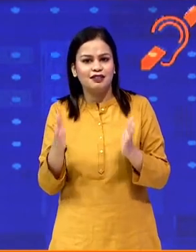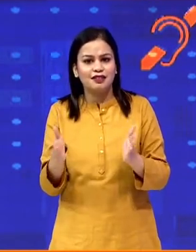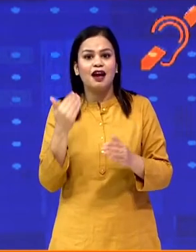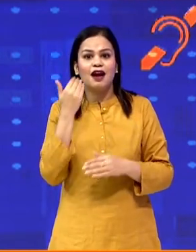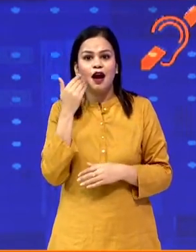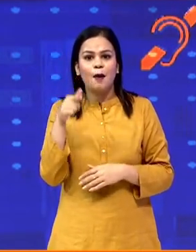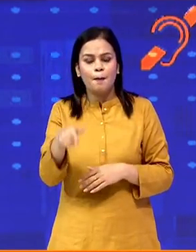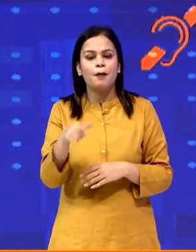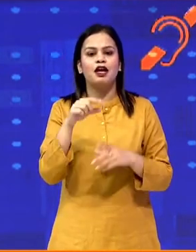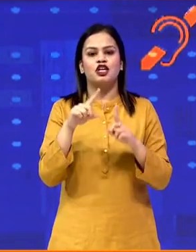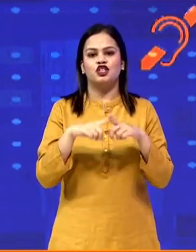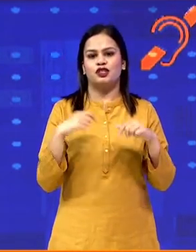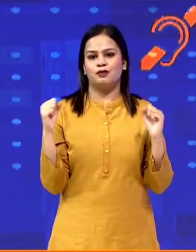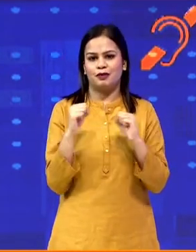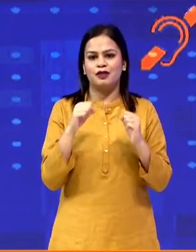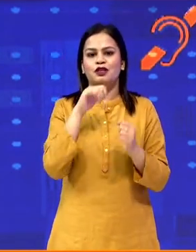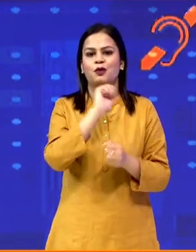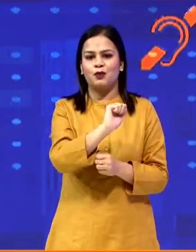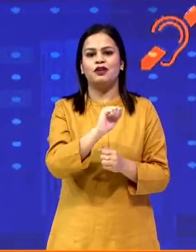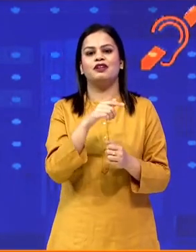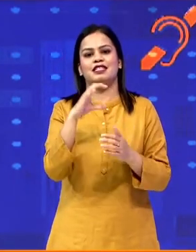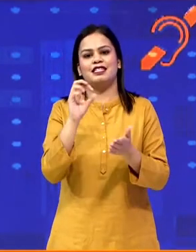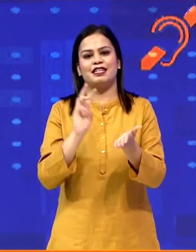के के मिनिस्टर रहे